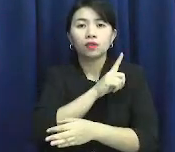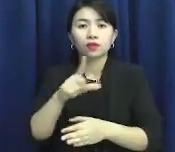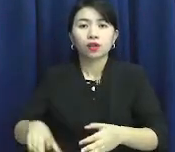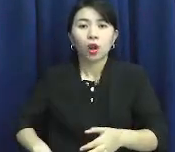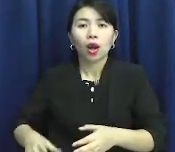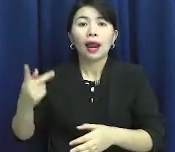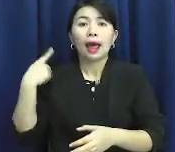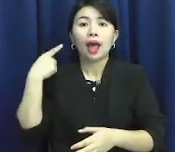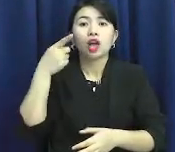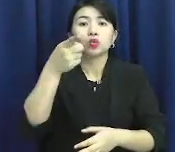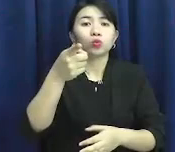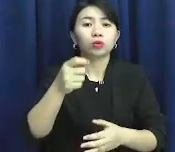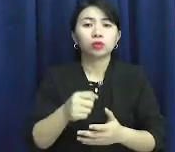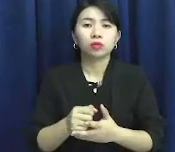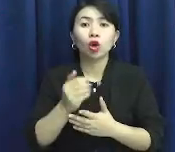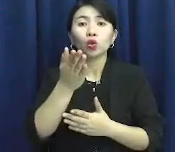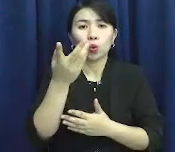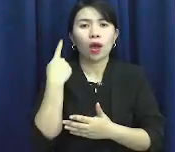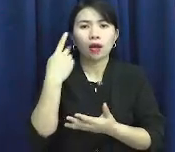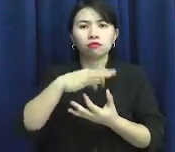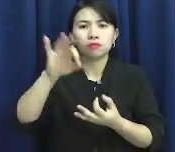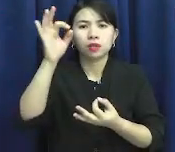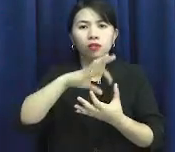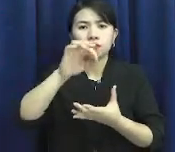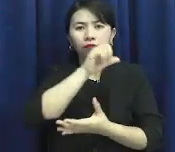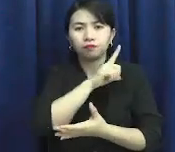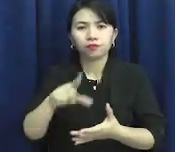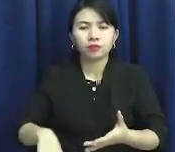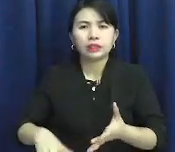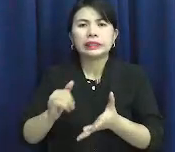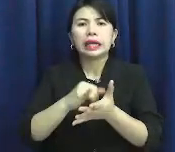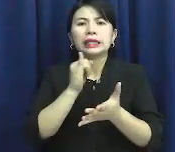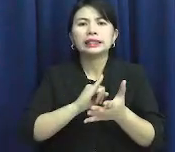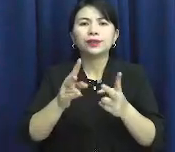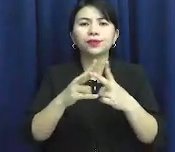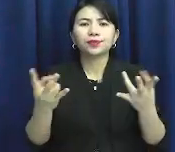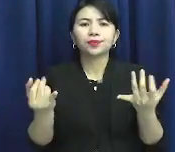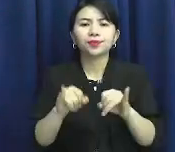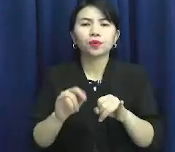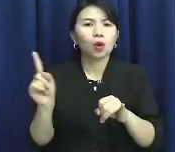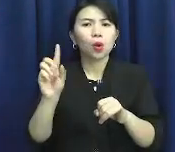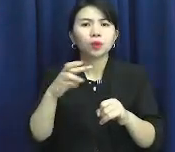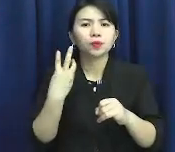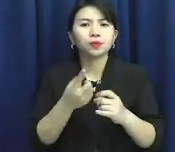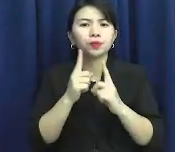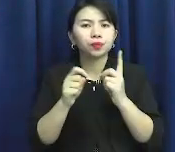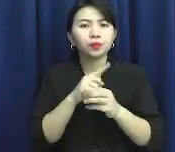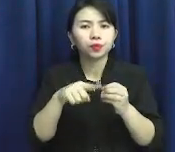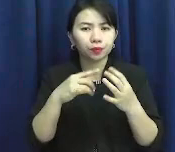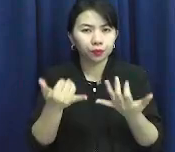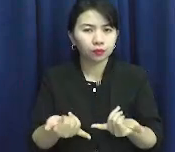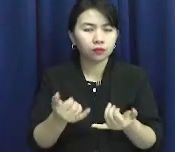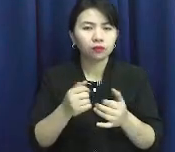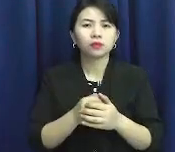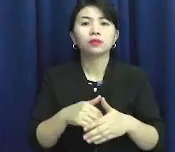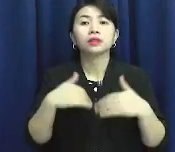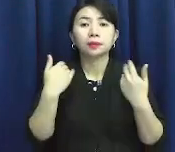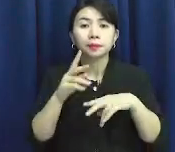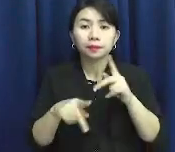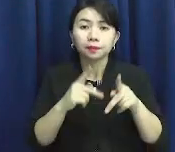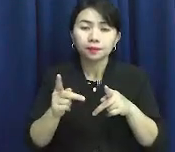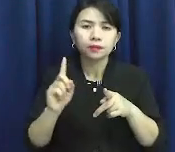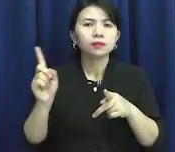you. Yun ang pinaka-importante sa lahat. You see? Anong pinag-uusapan natin dito, mga kapatid, young people?